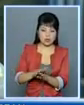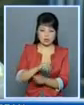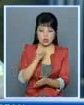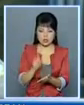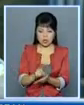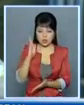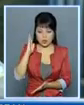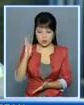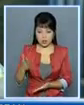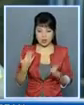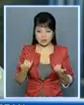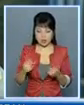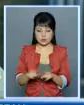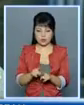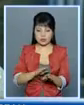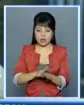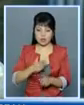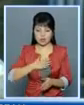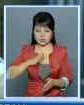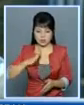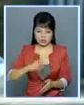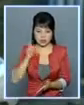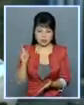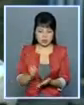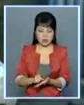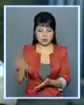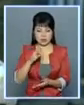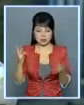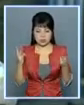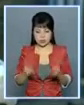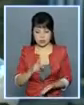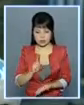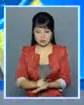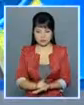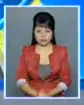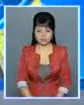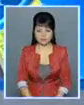міндеттіміз, және оны орындамауға біздің жастардың хақысы жоқ деп айта аламын.